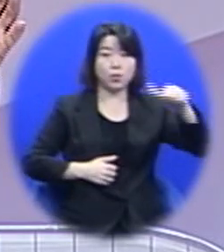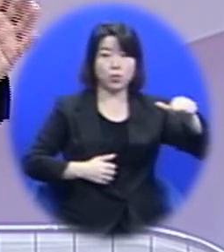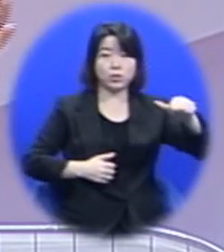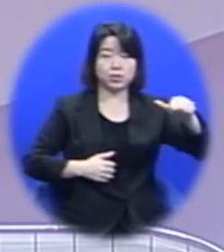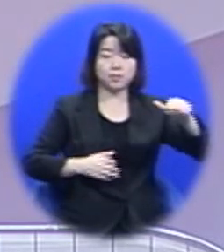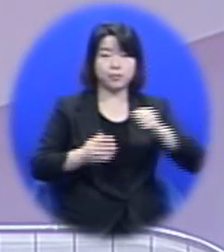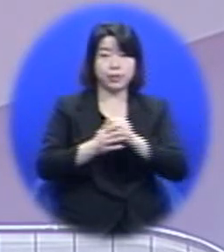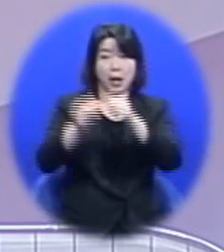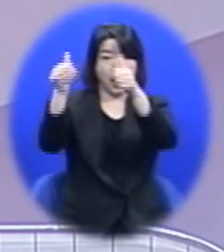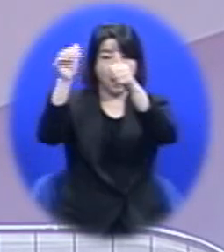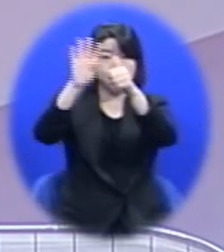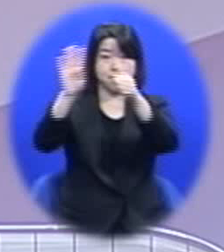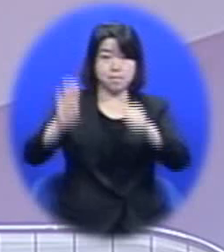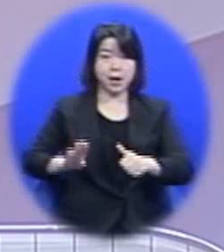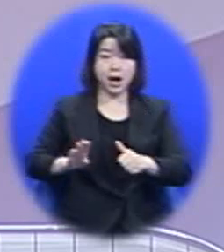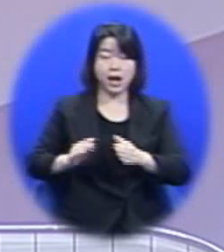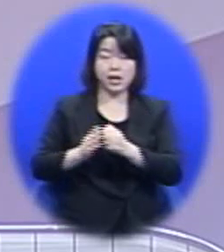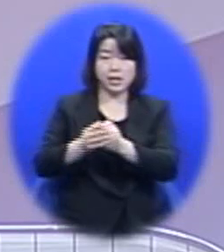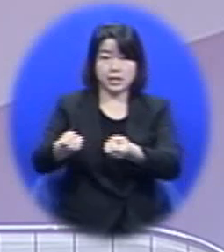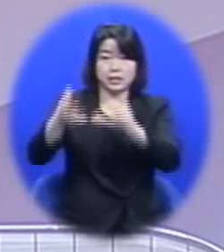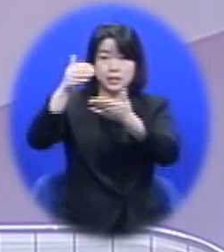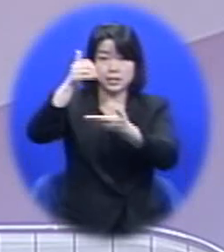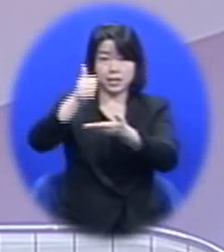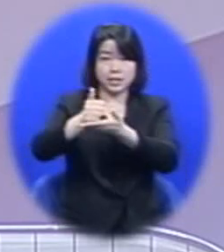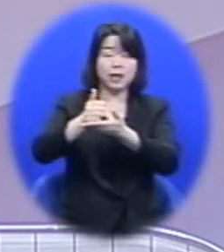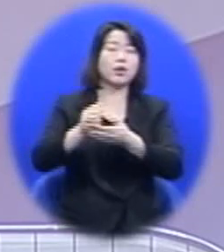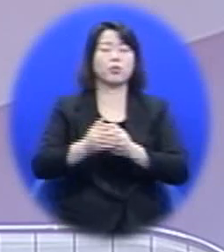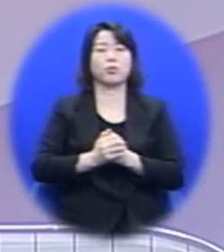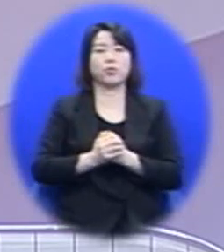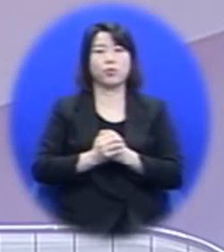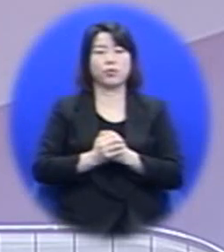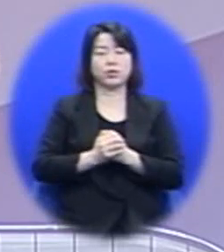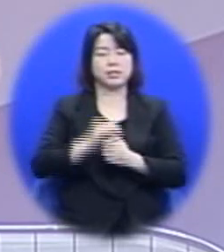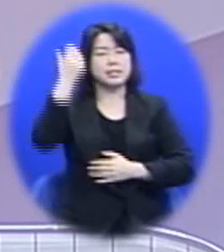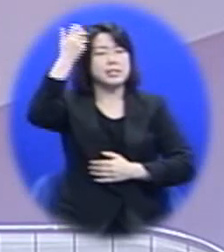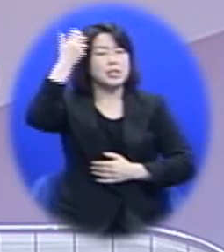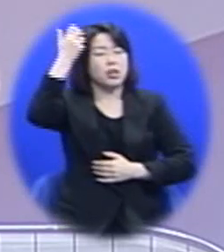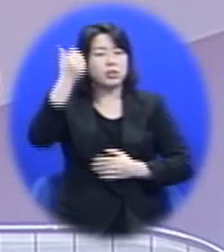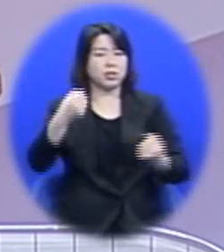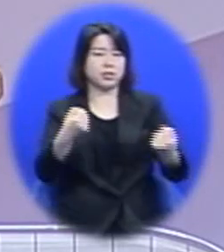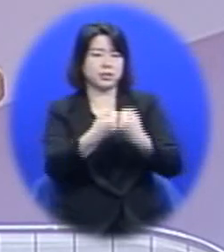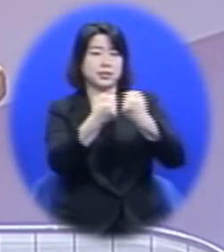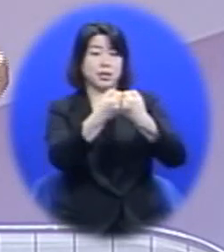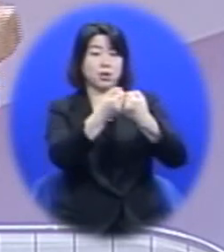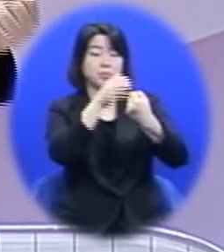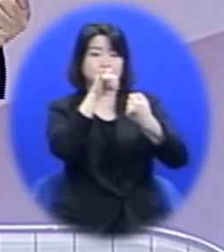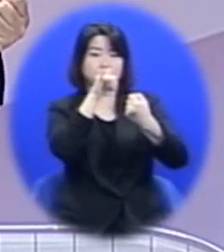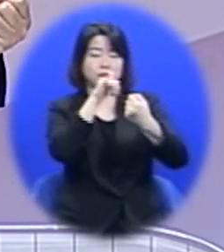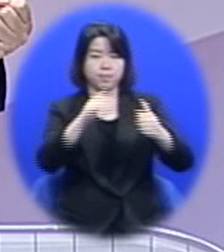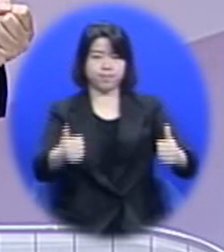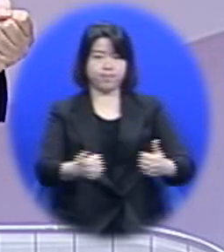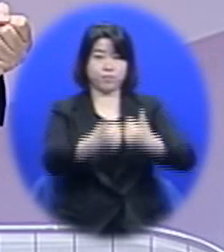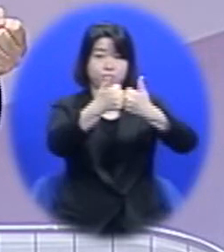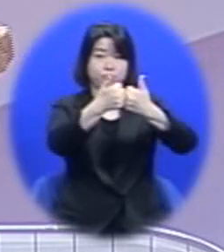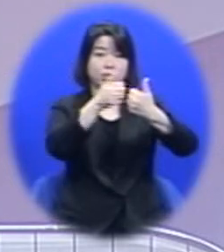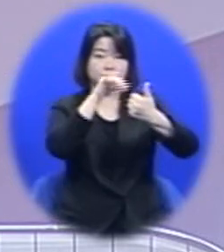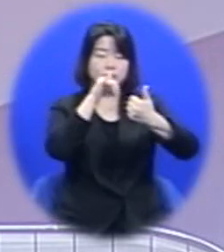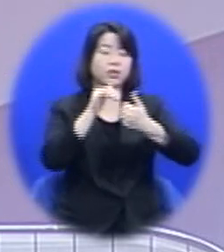바알 제사장 아세라 제사장과 영적 싸움을 싸웠습니다. 대결을